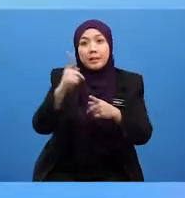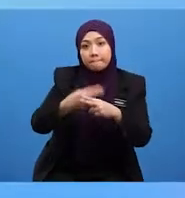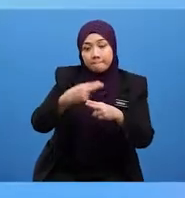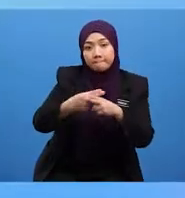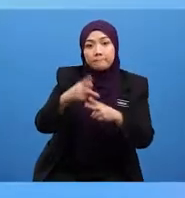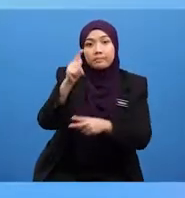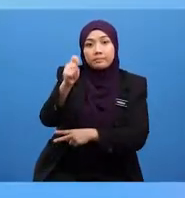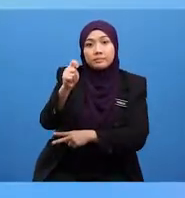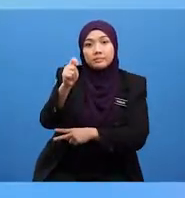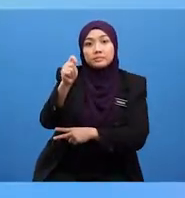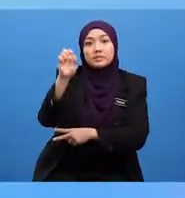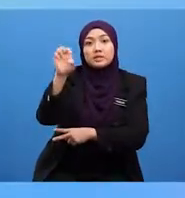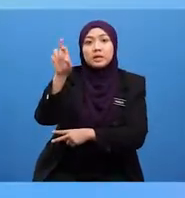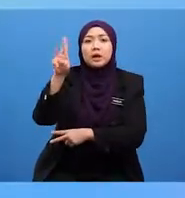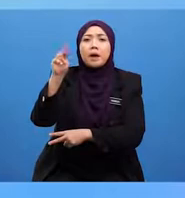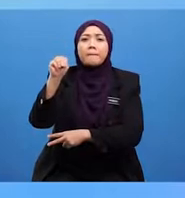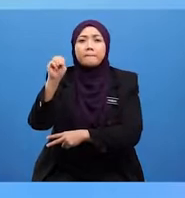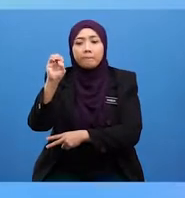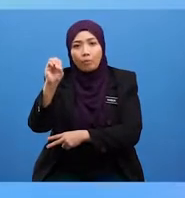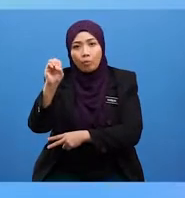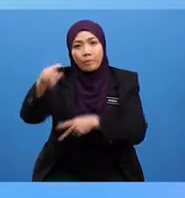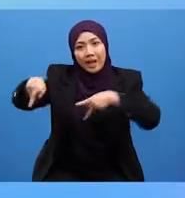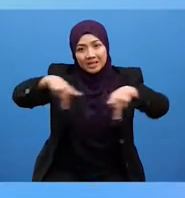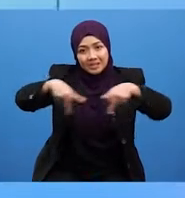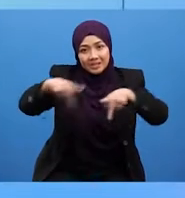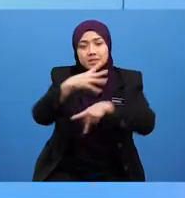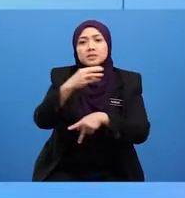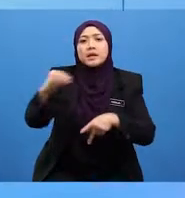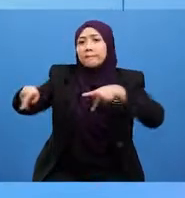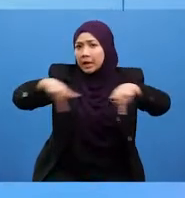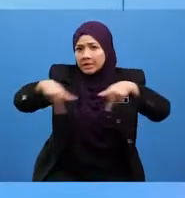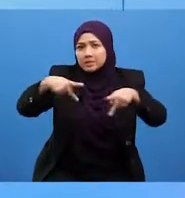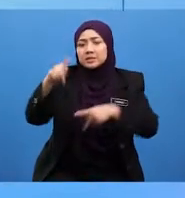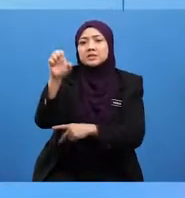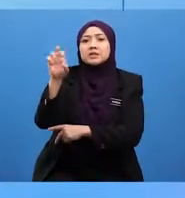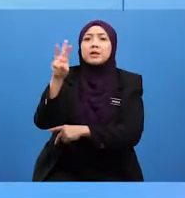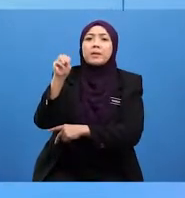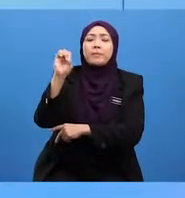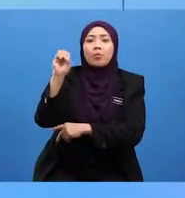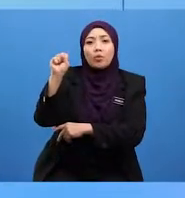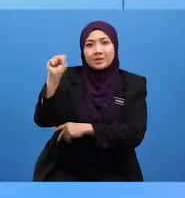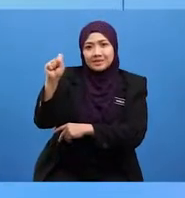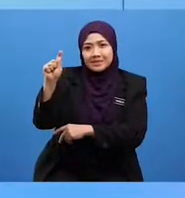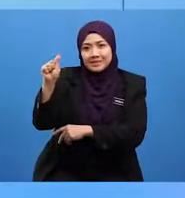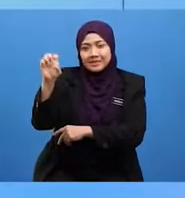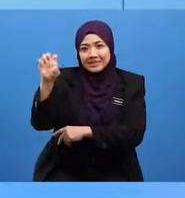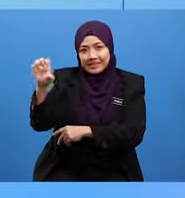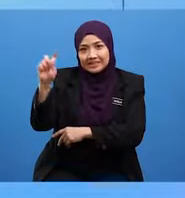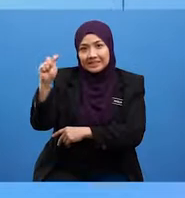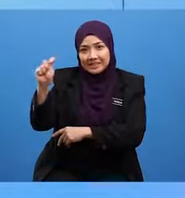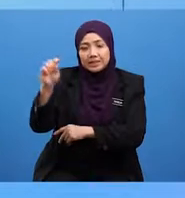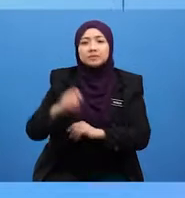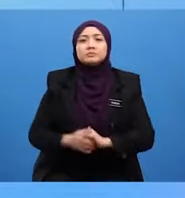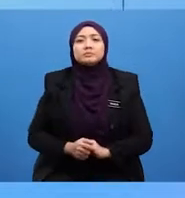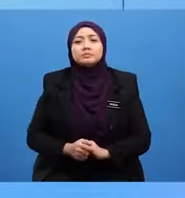termoplastik dan plastik termoset. Berdasarkan ciri-ciri umum, plastik